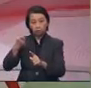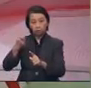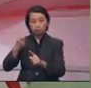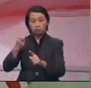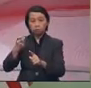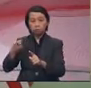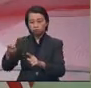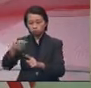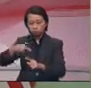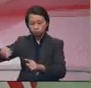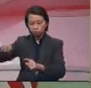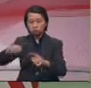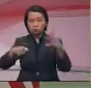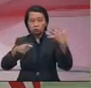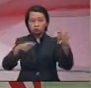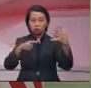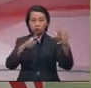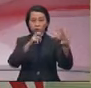daripada